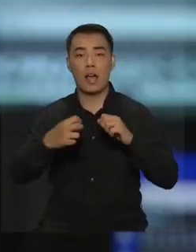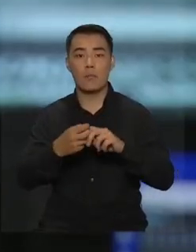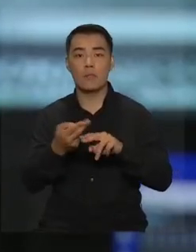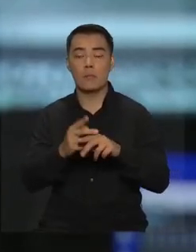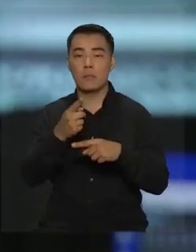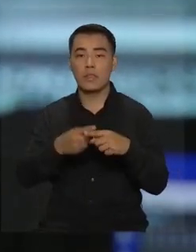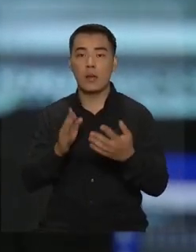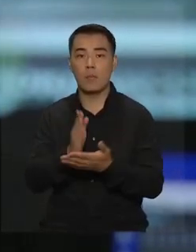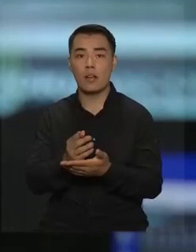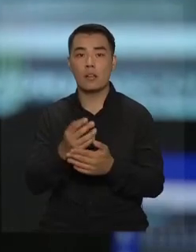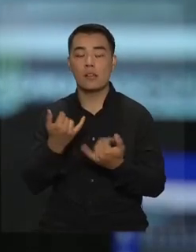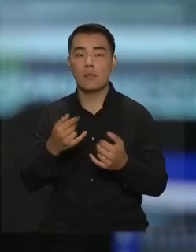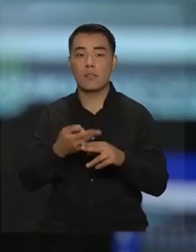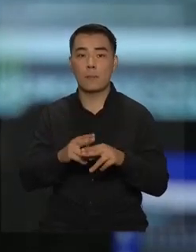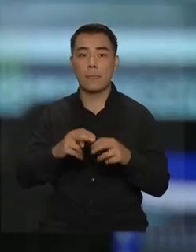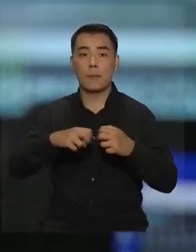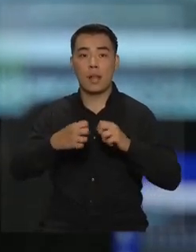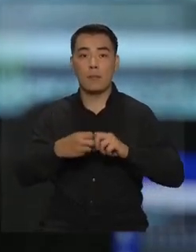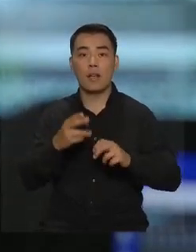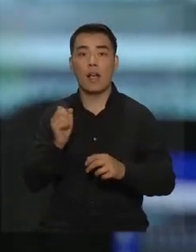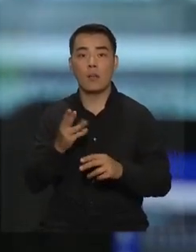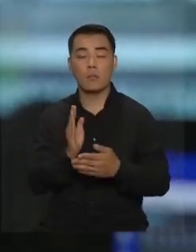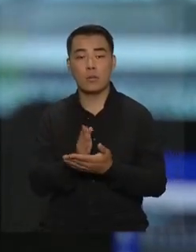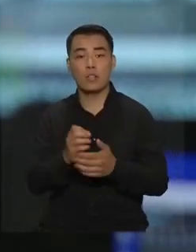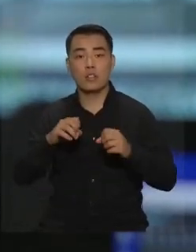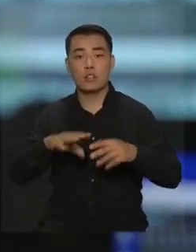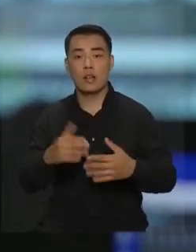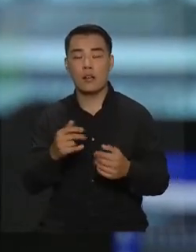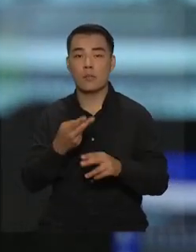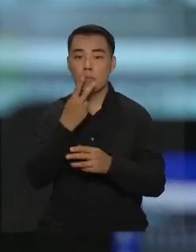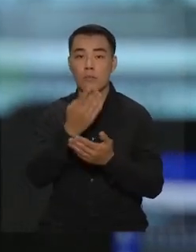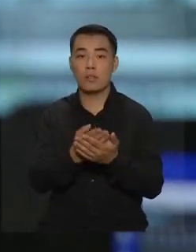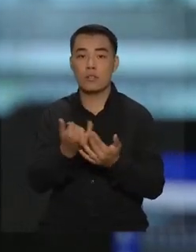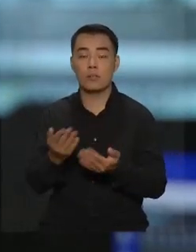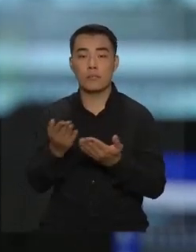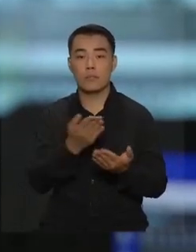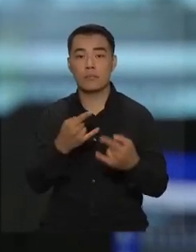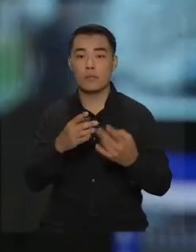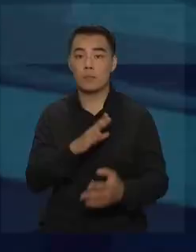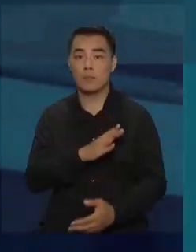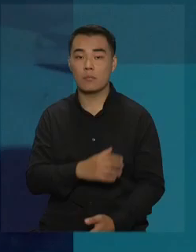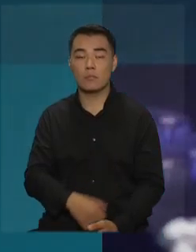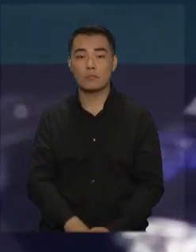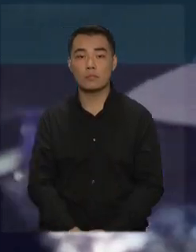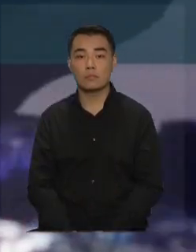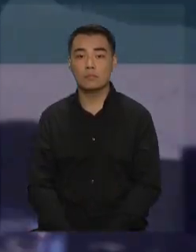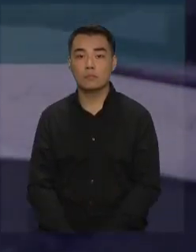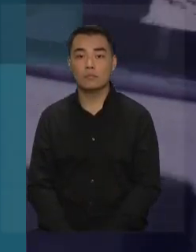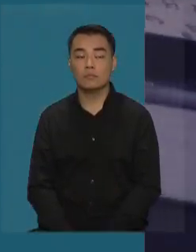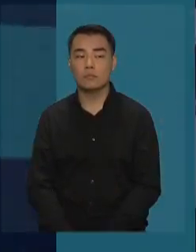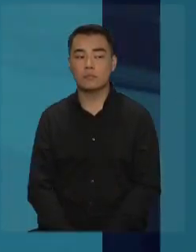ғана бұл. Кезек күттірмейтін осы проблемаларды ол қалай шешпек? Сұхбатымызға назар салыңыздар.